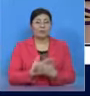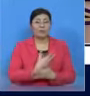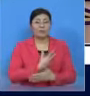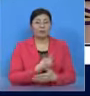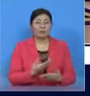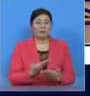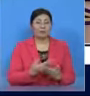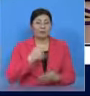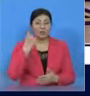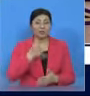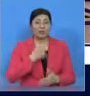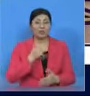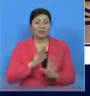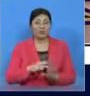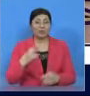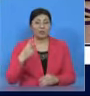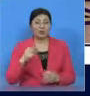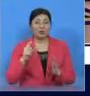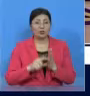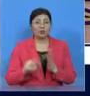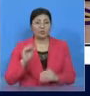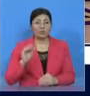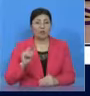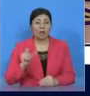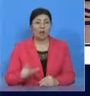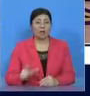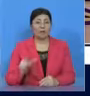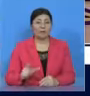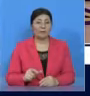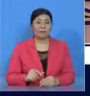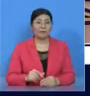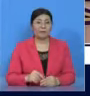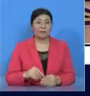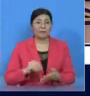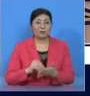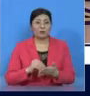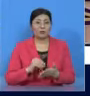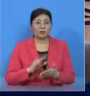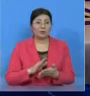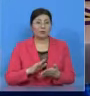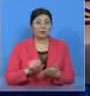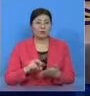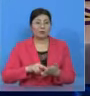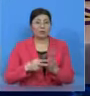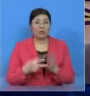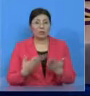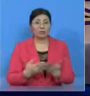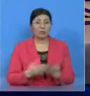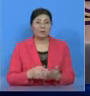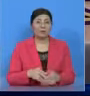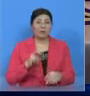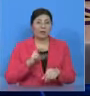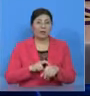бізде биылғы жылға 270 адам жоспарланған. Әзірге медработниктерге, сосын